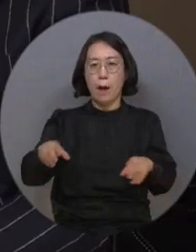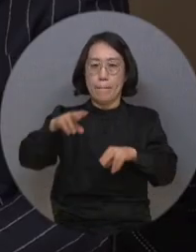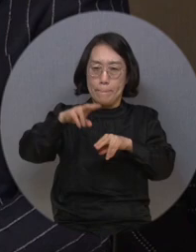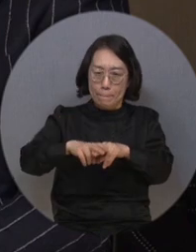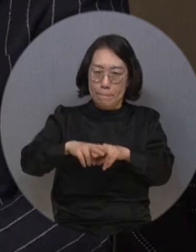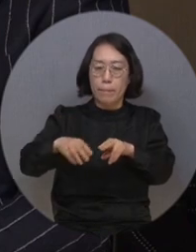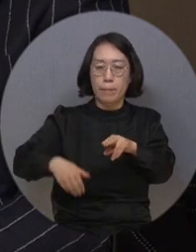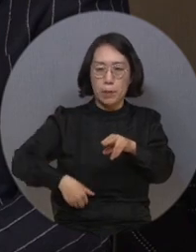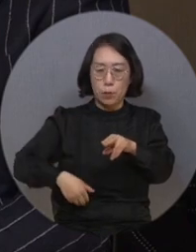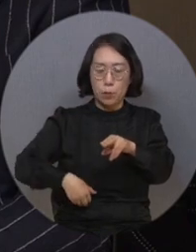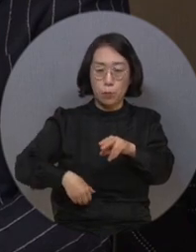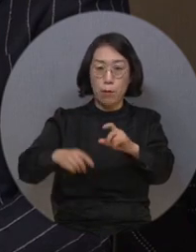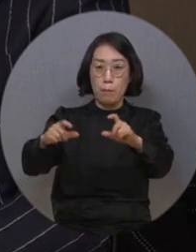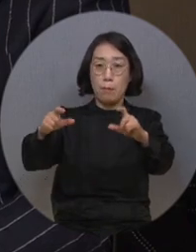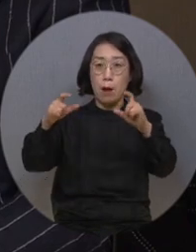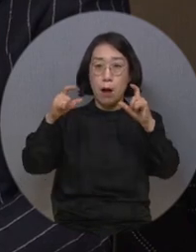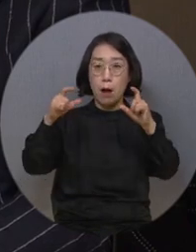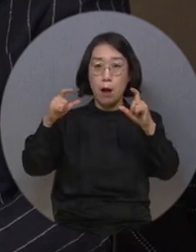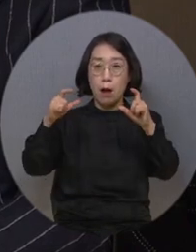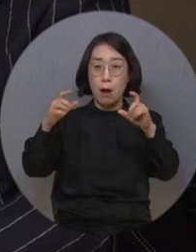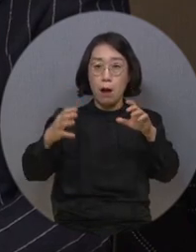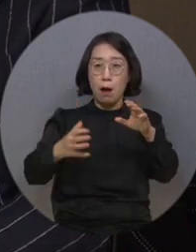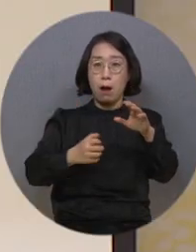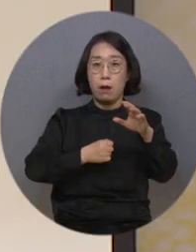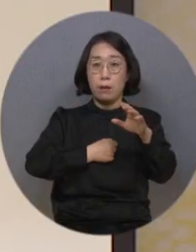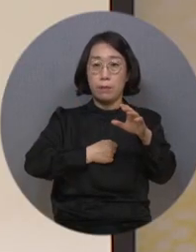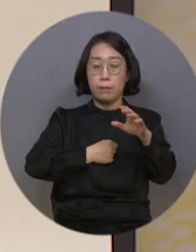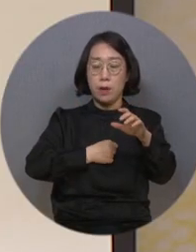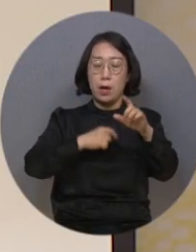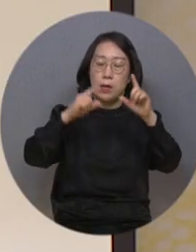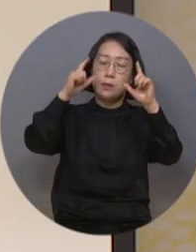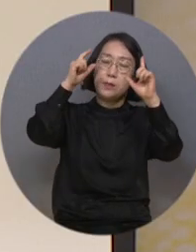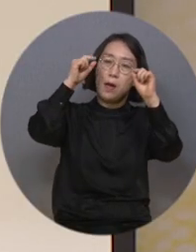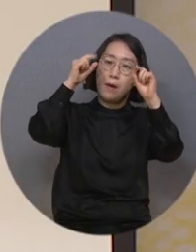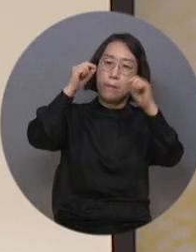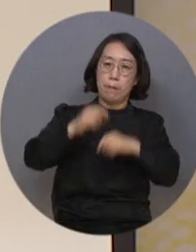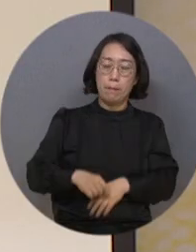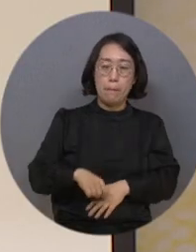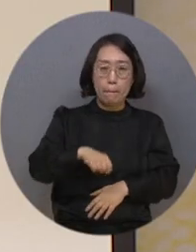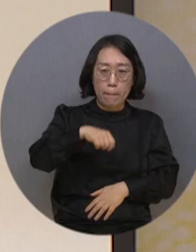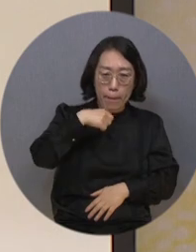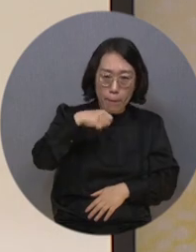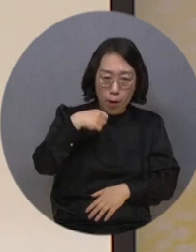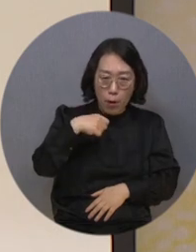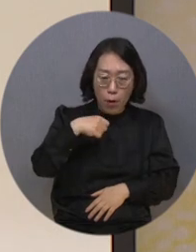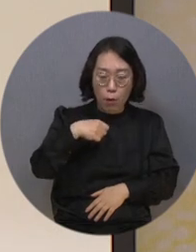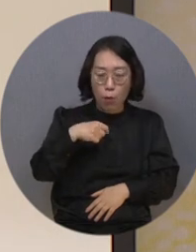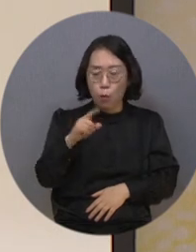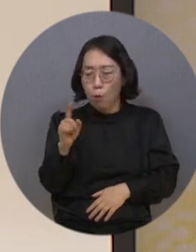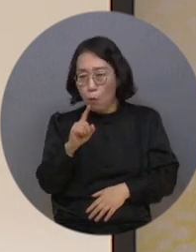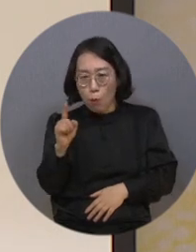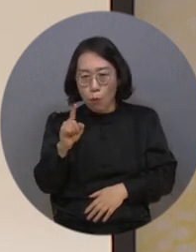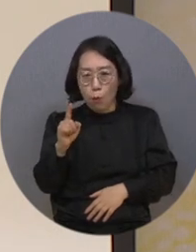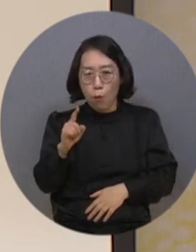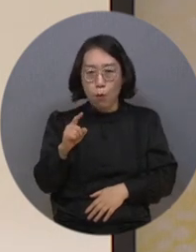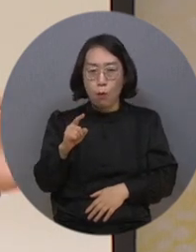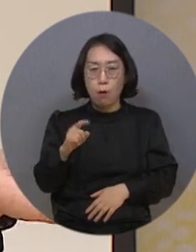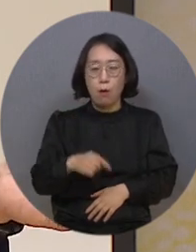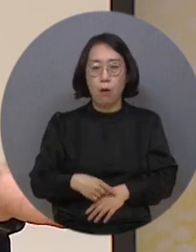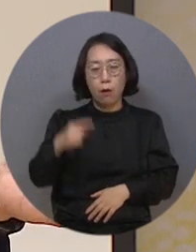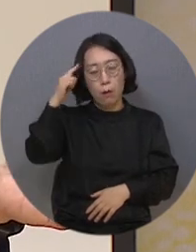그 소리에 밥을 먹어도 잠을 자도 눈을 떠 있어도 사람이